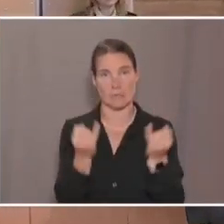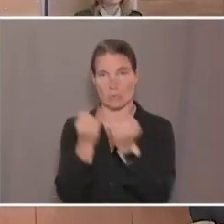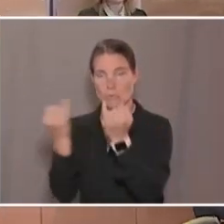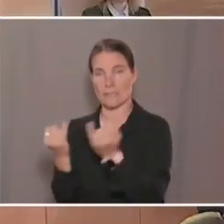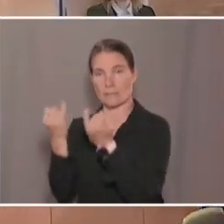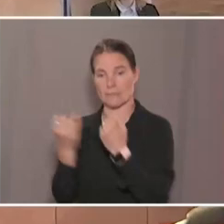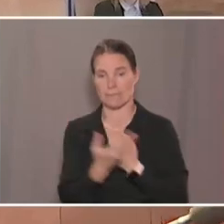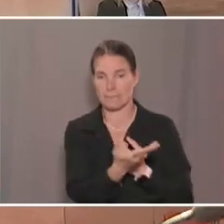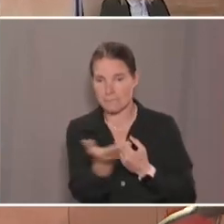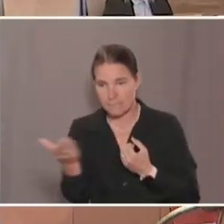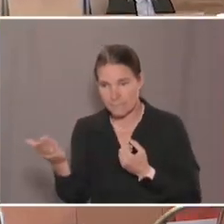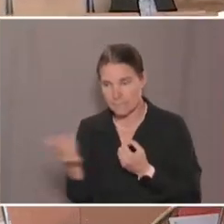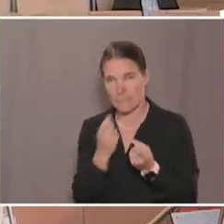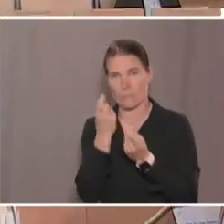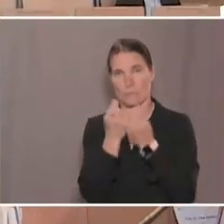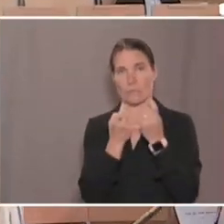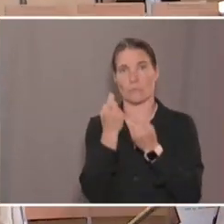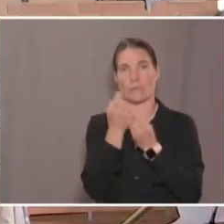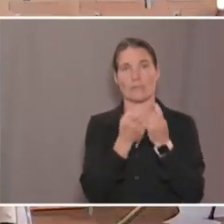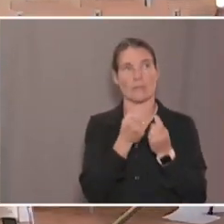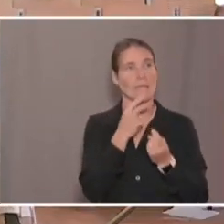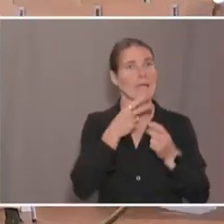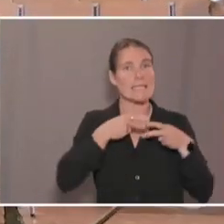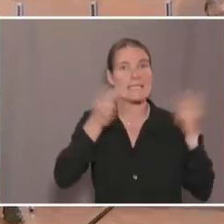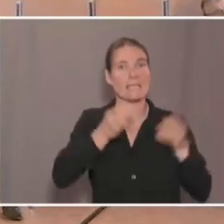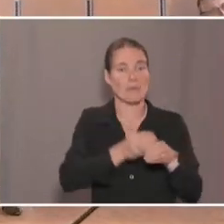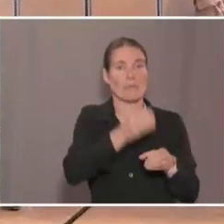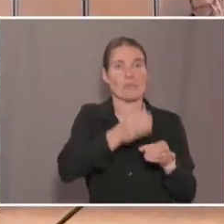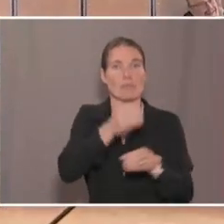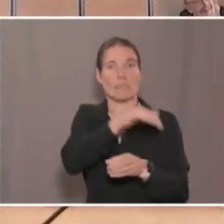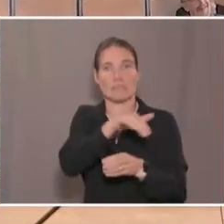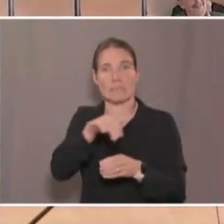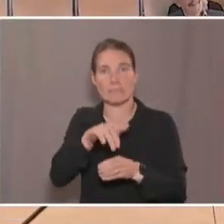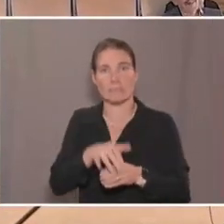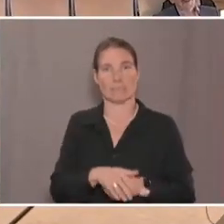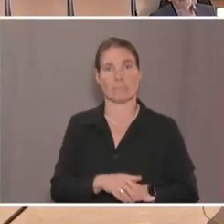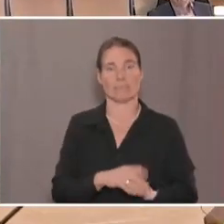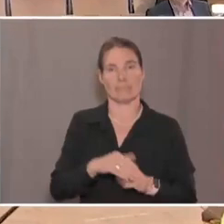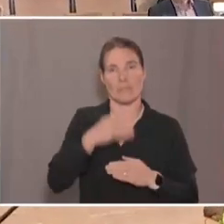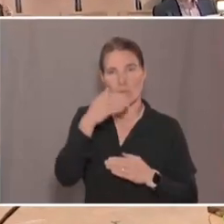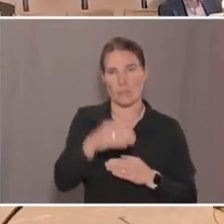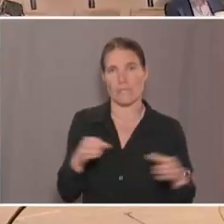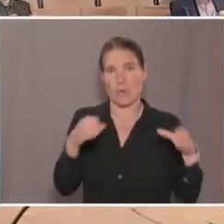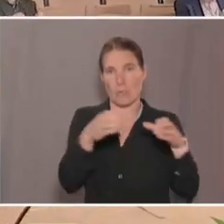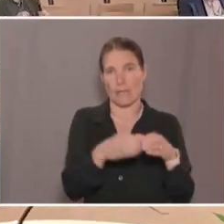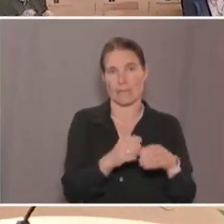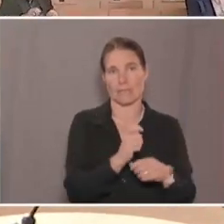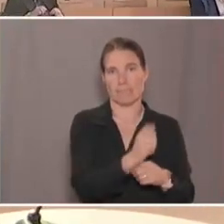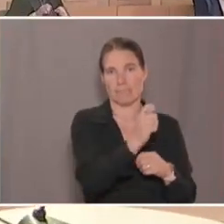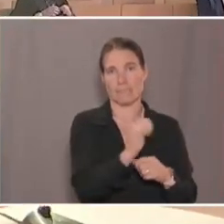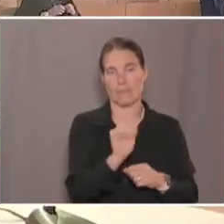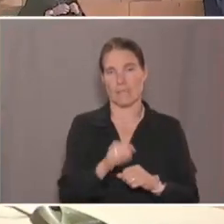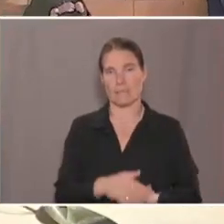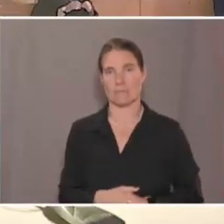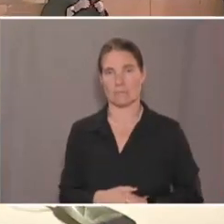Sie haben dafür gesorgt, dass hoffentlich alle ein Piccolo auf ihrem Schreibtisch vorgefunden haben. Später wollen wir gemeinsam aufeinander anstoßen.